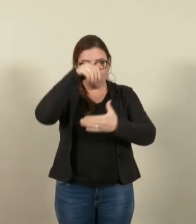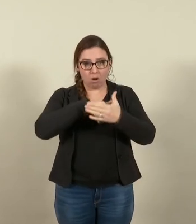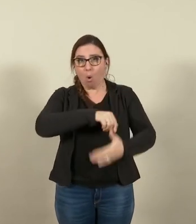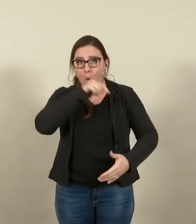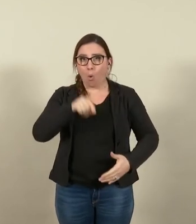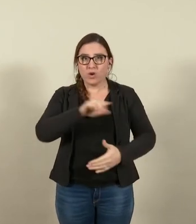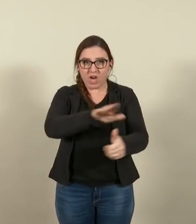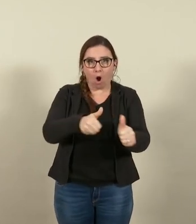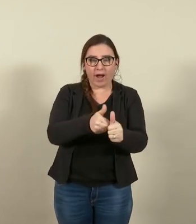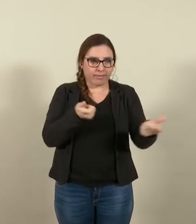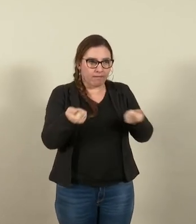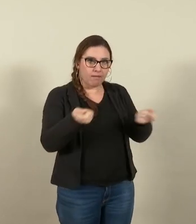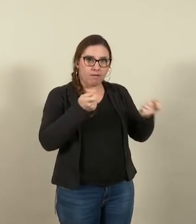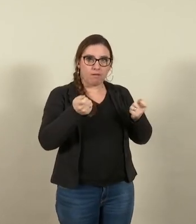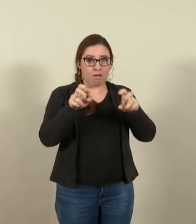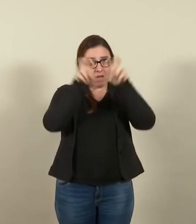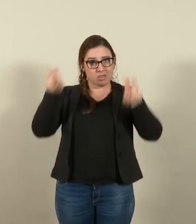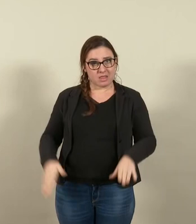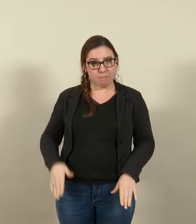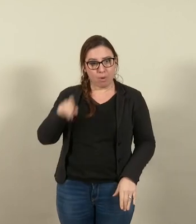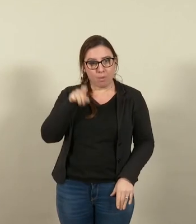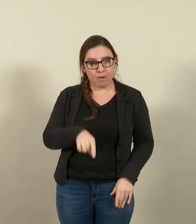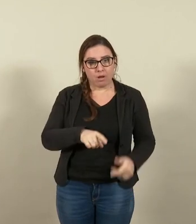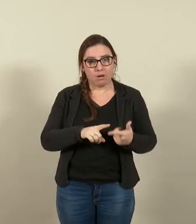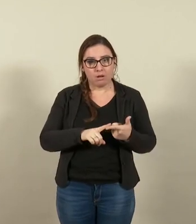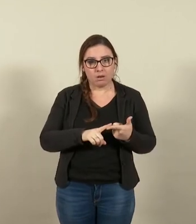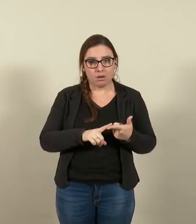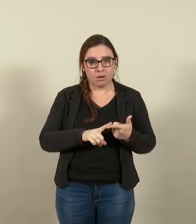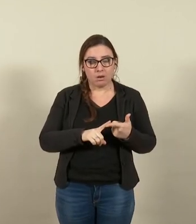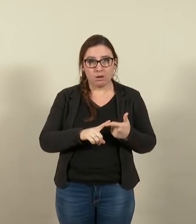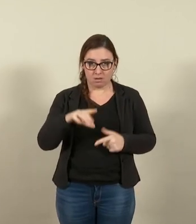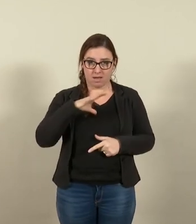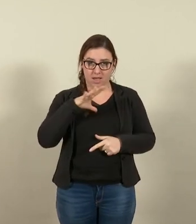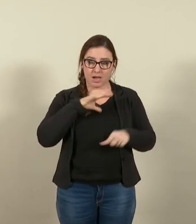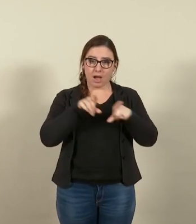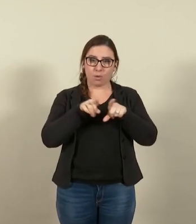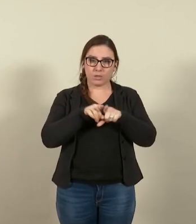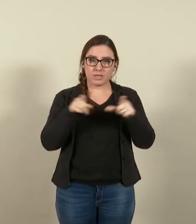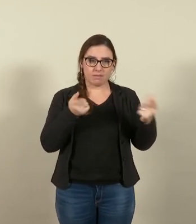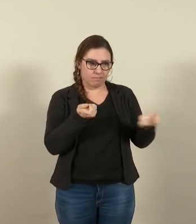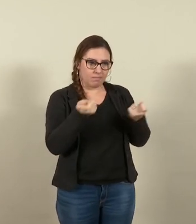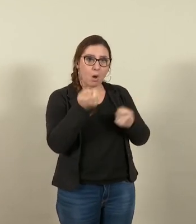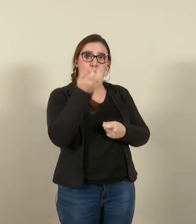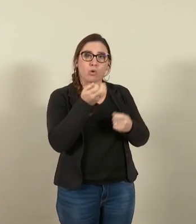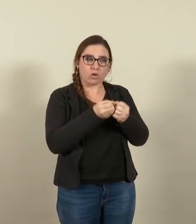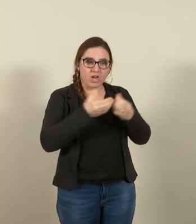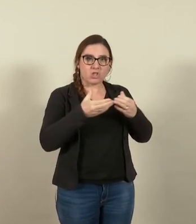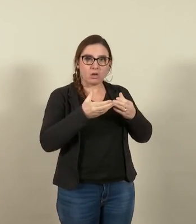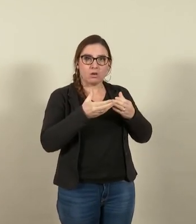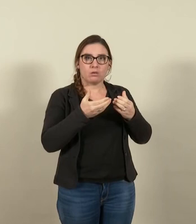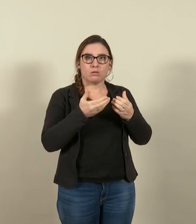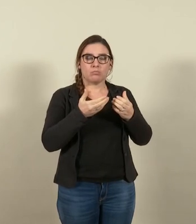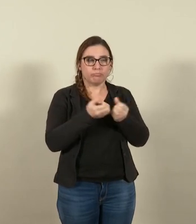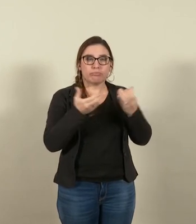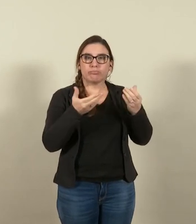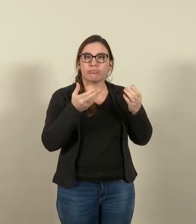encadrants qui sont diplômés et avoir un taux d'enc d'encadrement qui est suffisant vous avez pas besoin